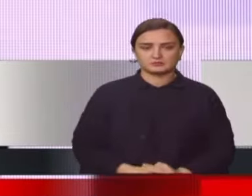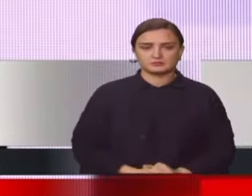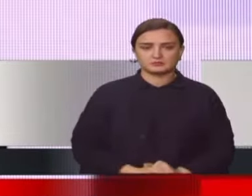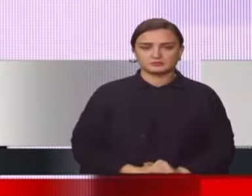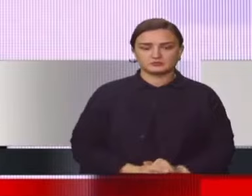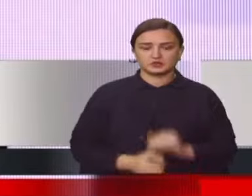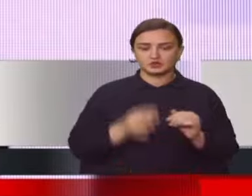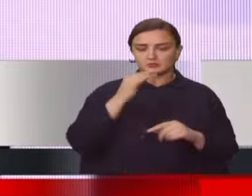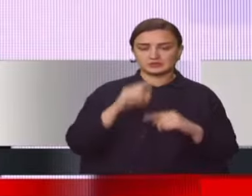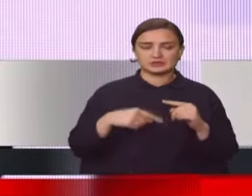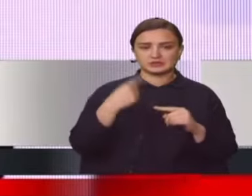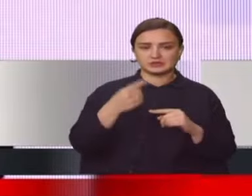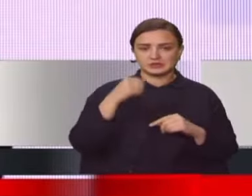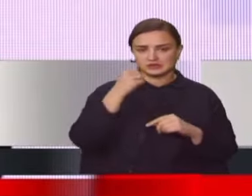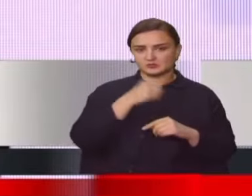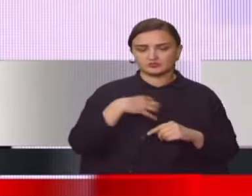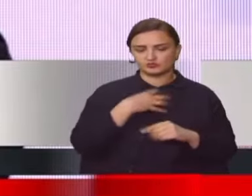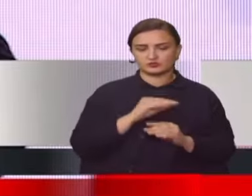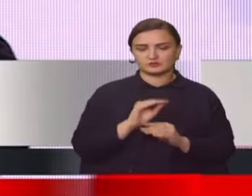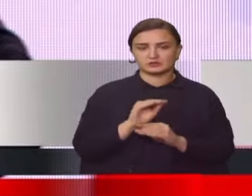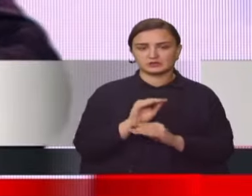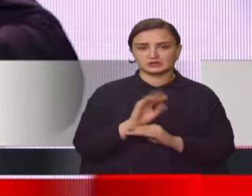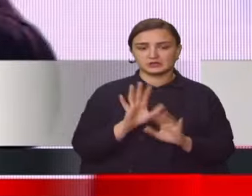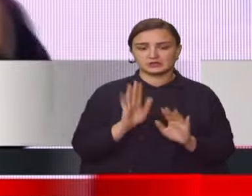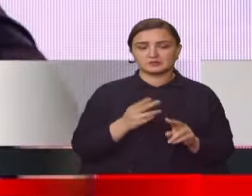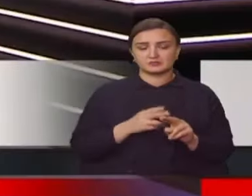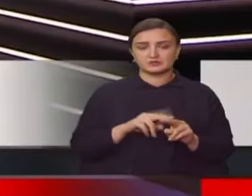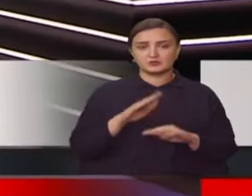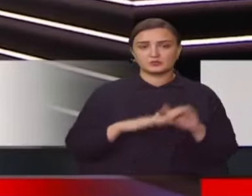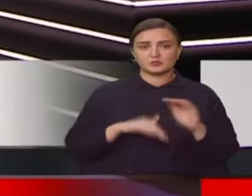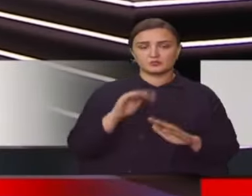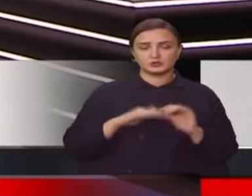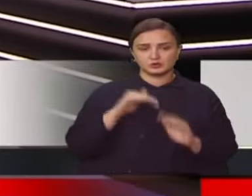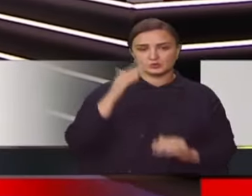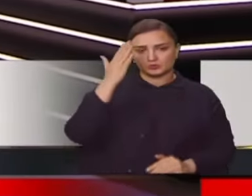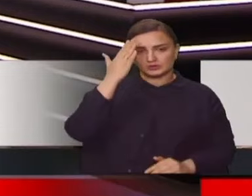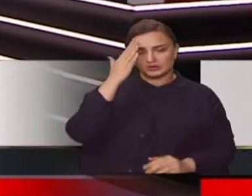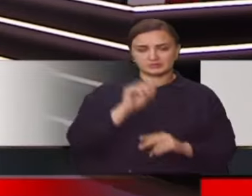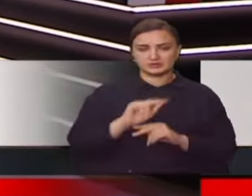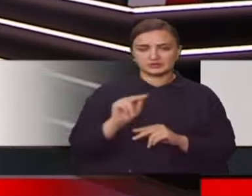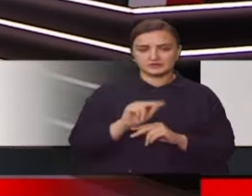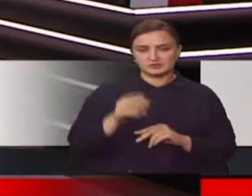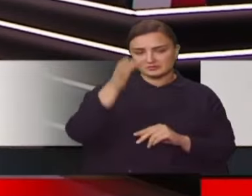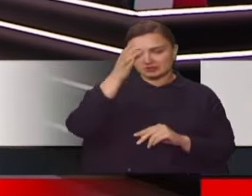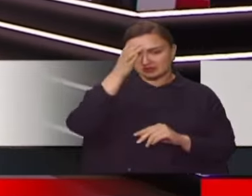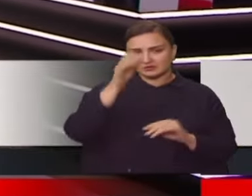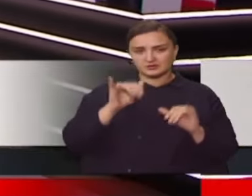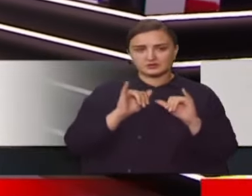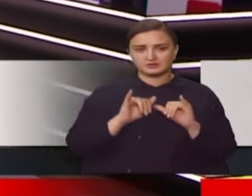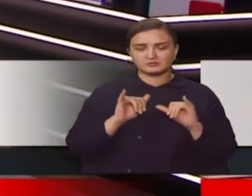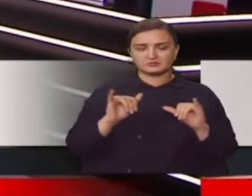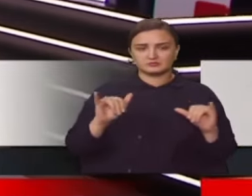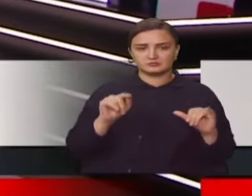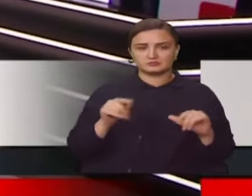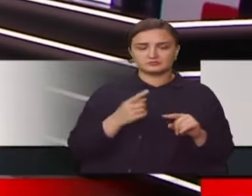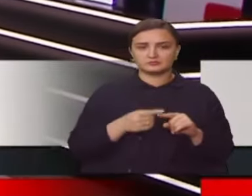რომ შემდეგ წლებში ძალიან მნიშვნელოვანი ზრდა გქონდეს აქ. იმისთვის, რომ პროფესიული უნარების სწავლება, ეს იქნება მეცნიერების განვითარება თუ სხვა,